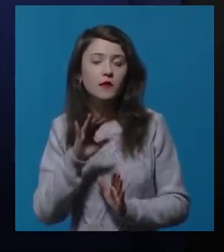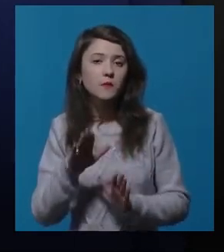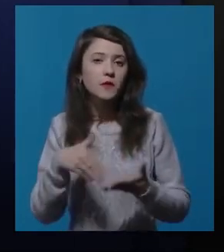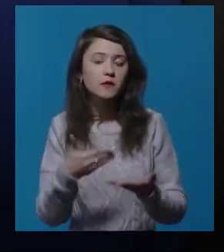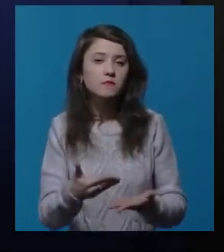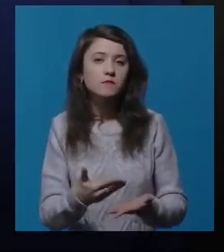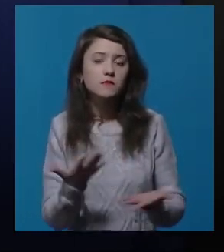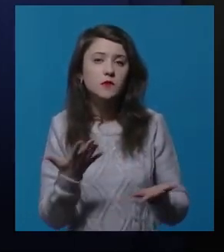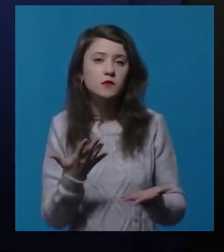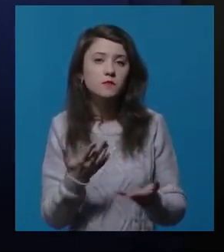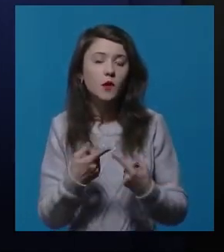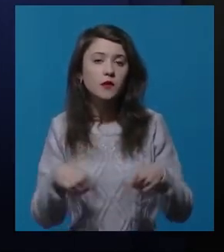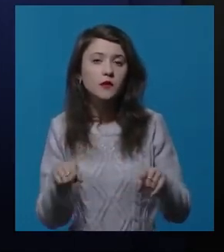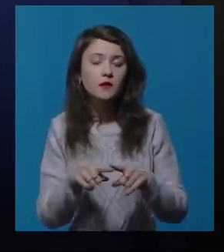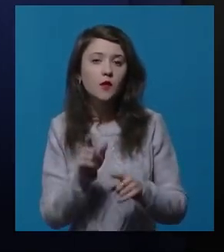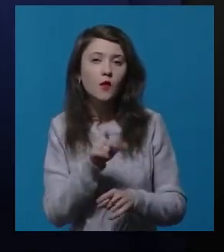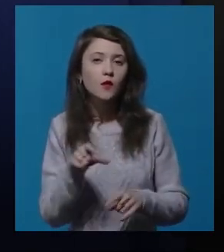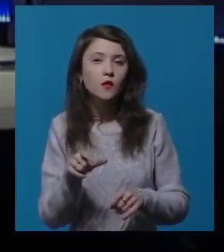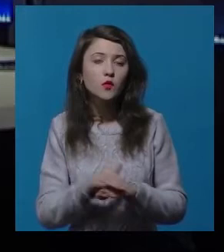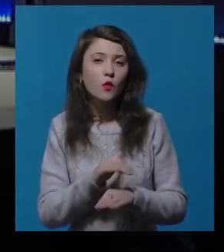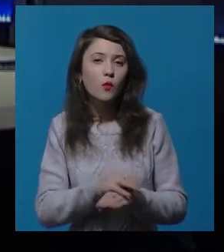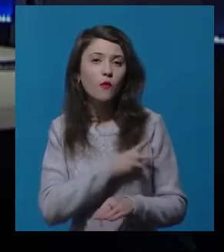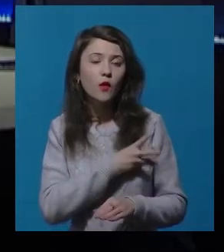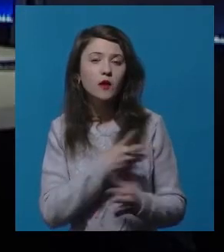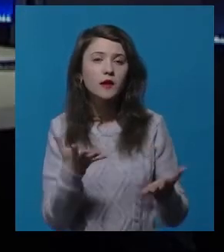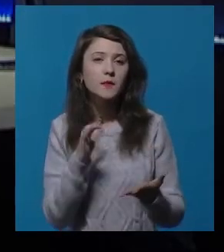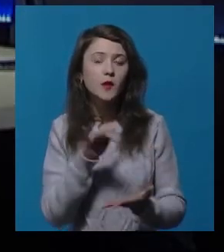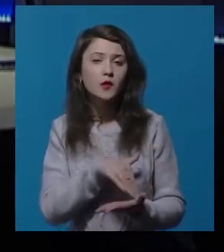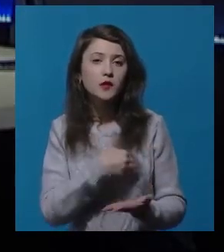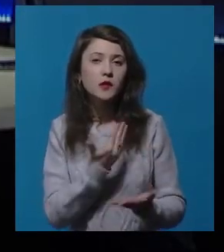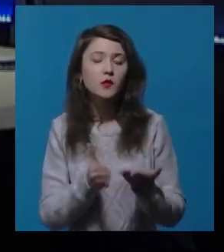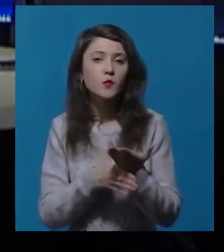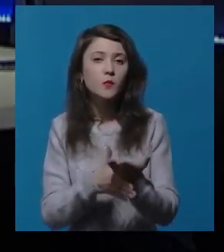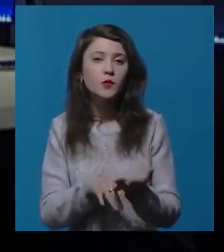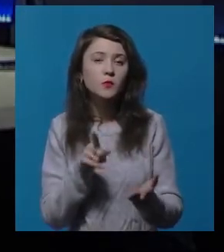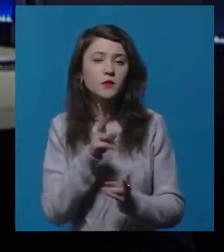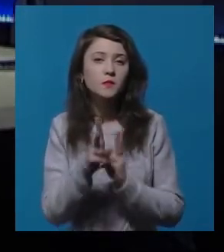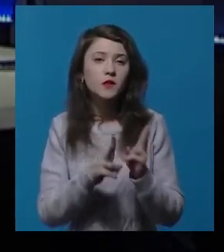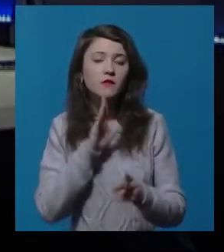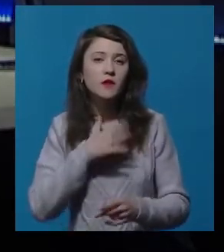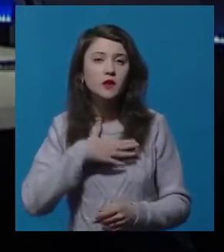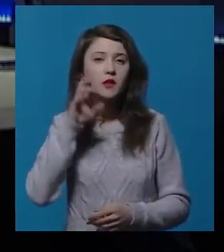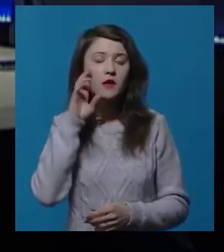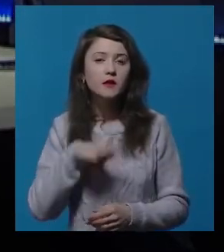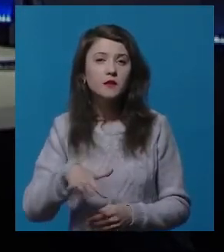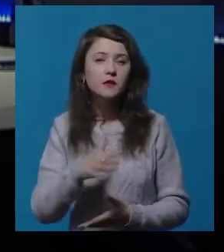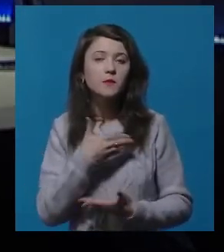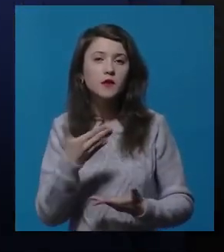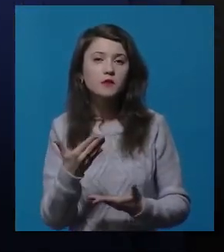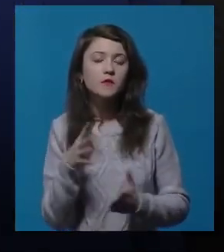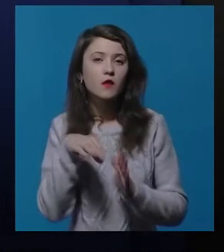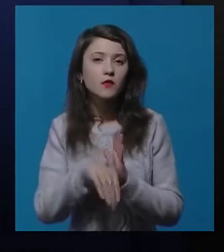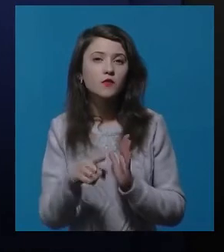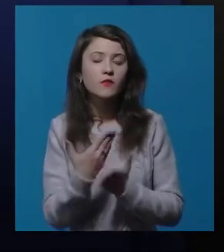громадських організацій, людей доброї волі, які б хотіли допомогти щось змінити в нашій країні. І ми їх залучаємо для того, щоб вони